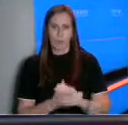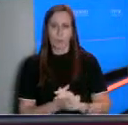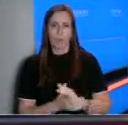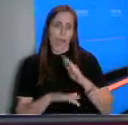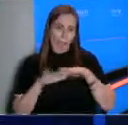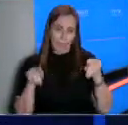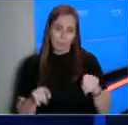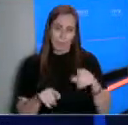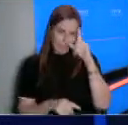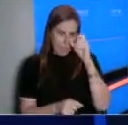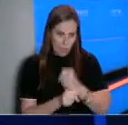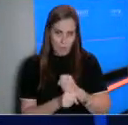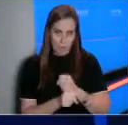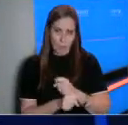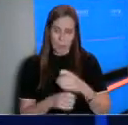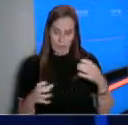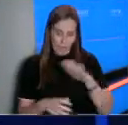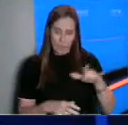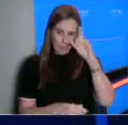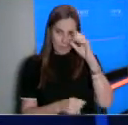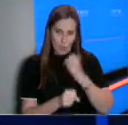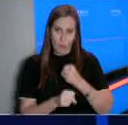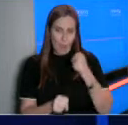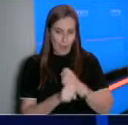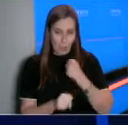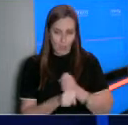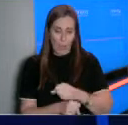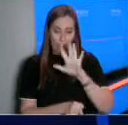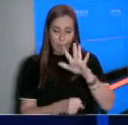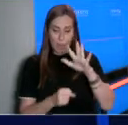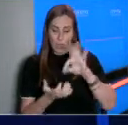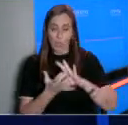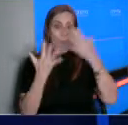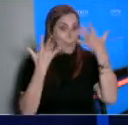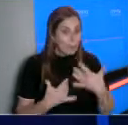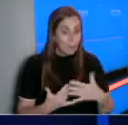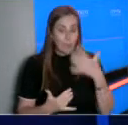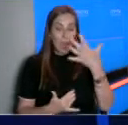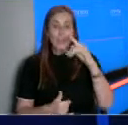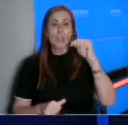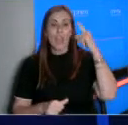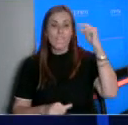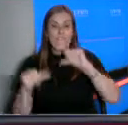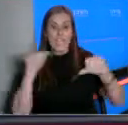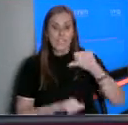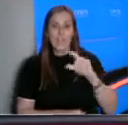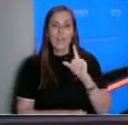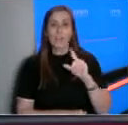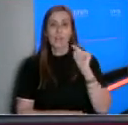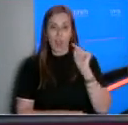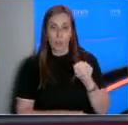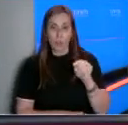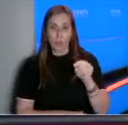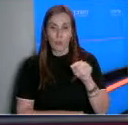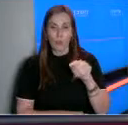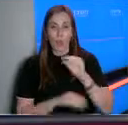הילדים האלו... הם התעקשו. זה חבר'ה שהתעקשו ועשו 5 מתמטיקה, 5 פיזיקה, ואז הם הלכו